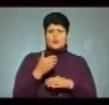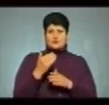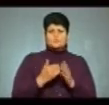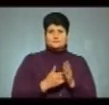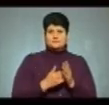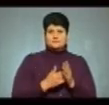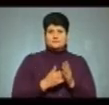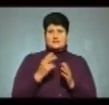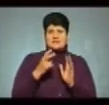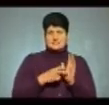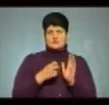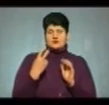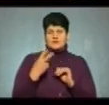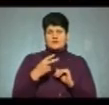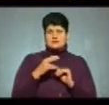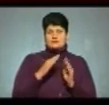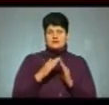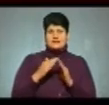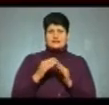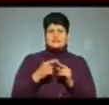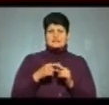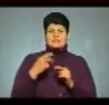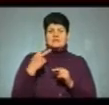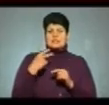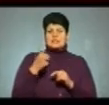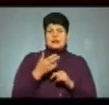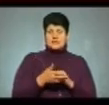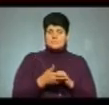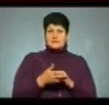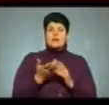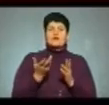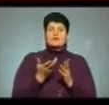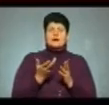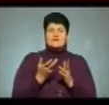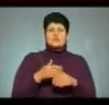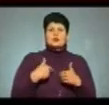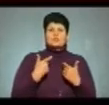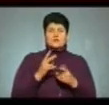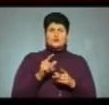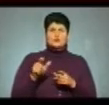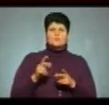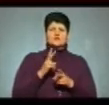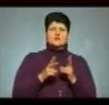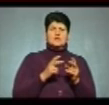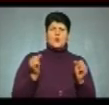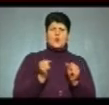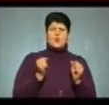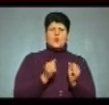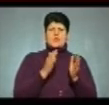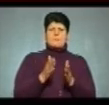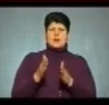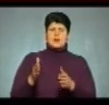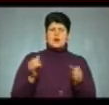Тобто 720 будинків – це 20-й рік. І ваша рекомендація цим мешканцям, які зараз скаржаться, що холодні батареї і холодна